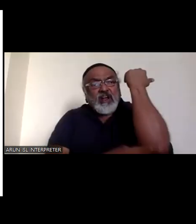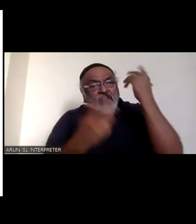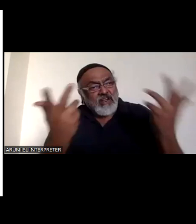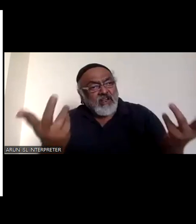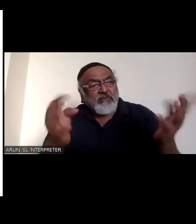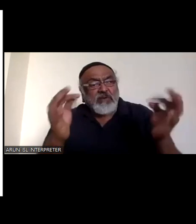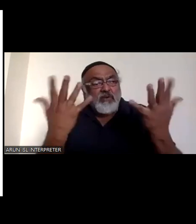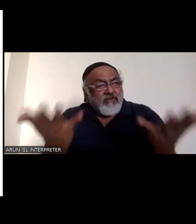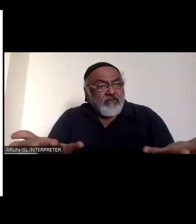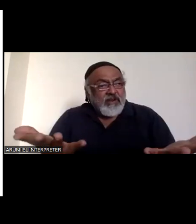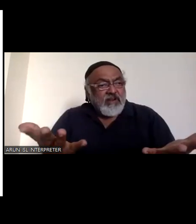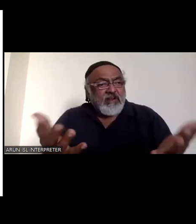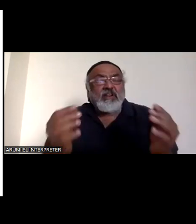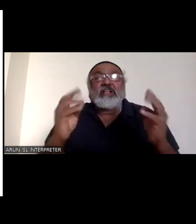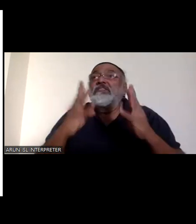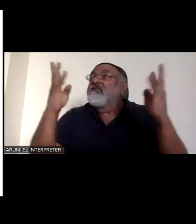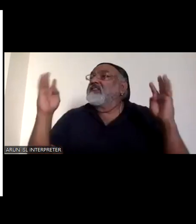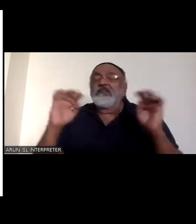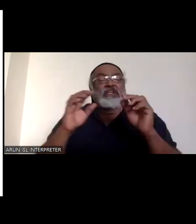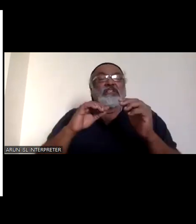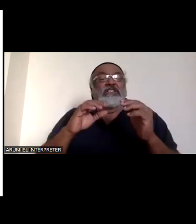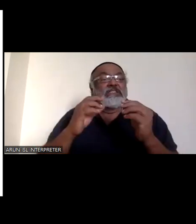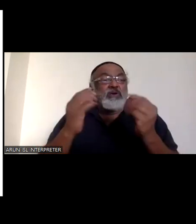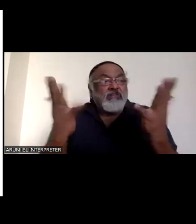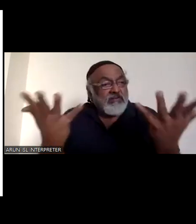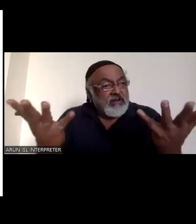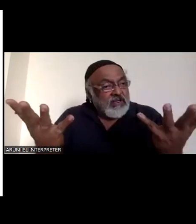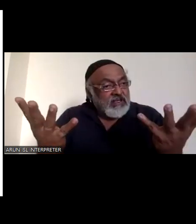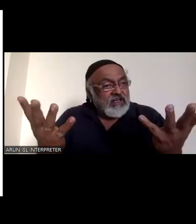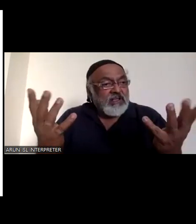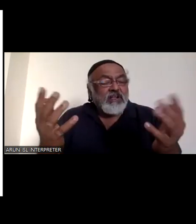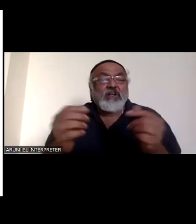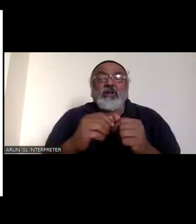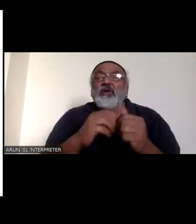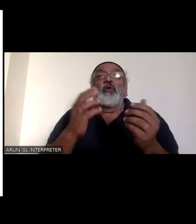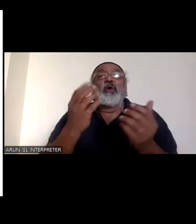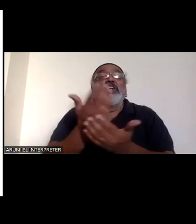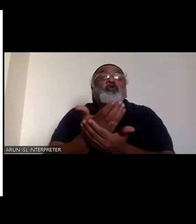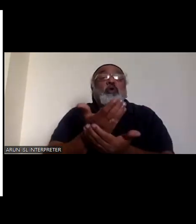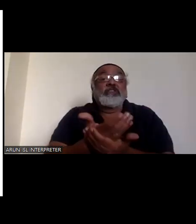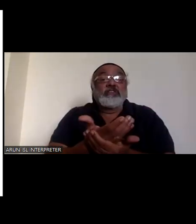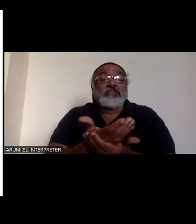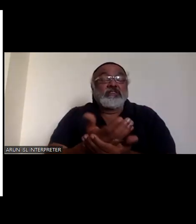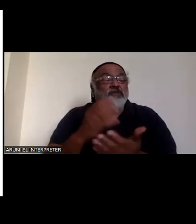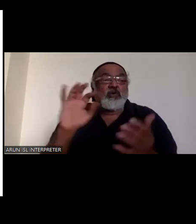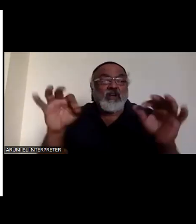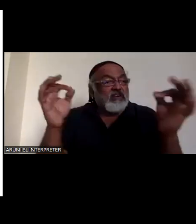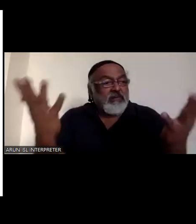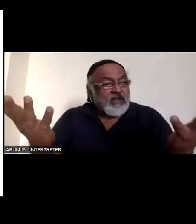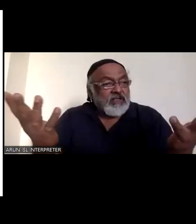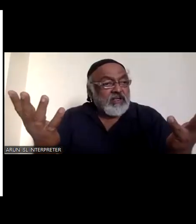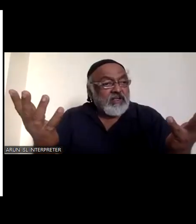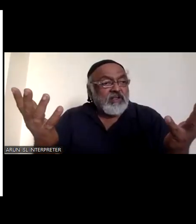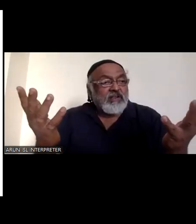वेयर इंफ्रास्ट्रक्चर इज नॉट वेल डेवलप्ड, वेयर देयर इज लैक ऑफ रिसोर्सेज. इस तरह की जो बातें